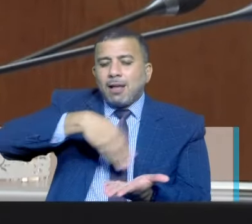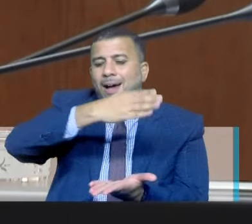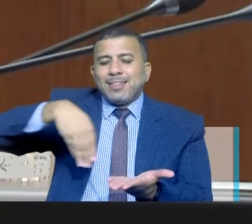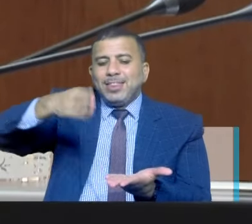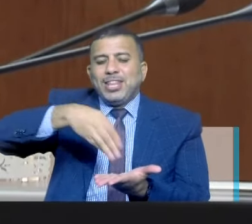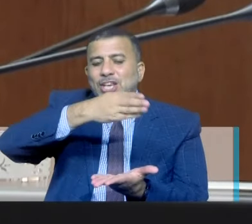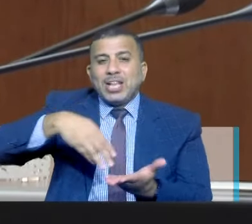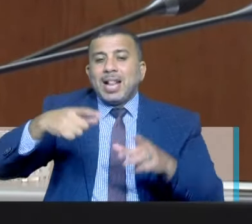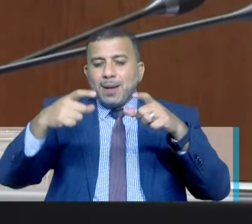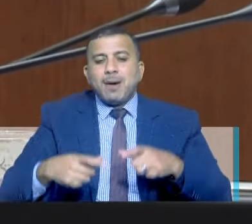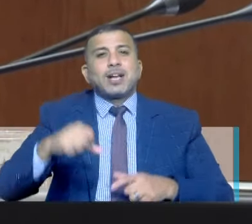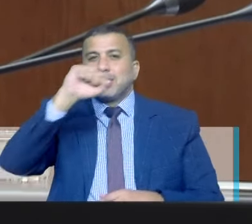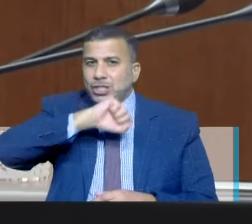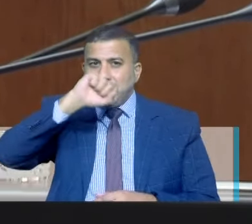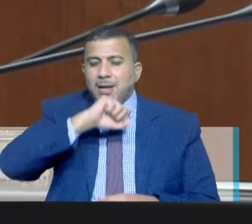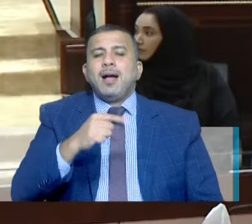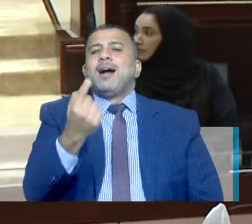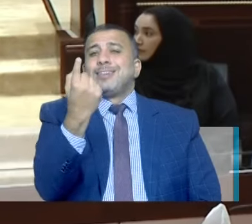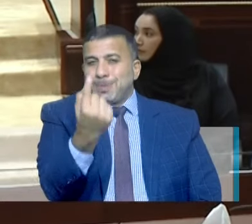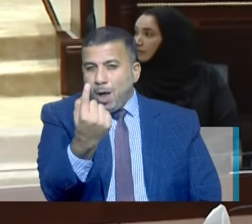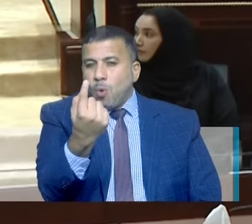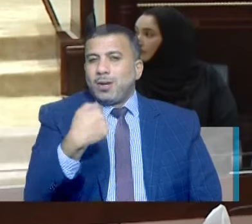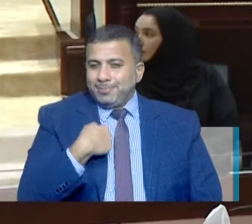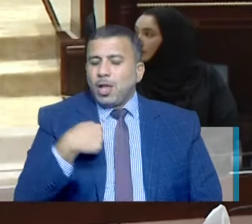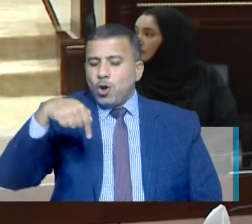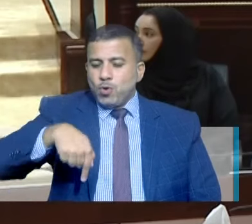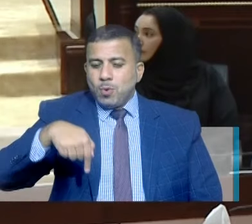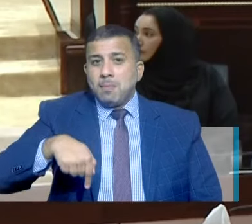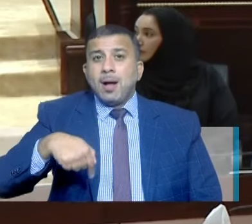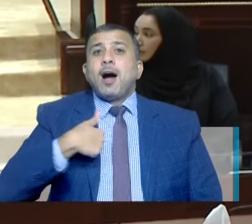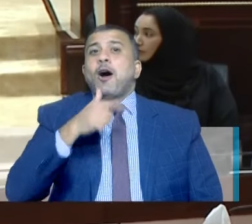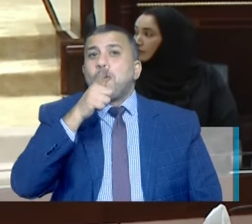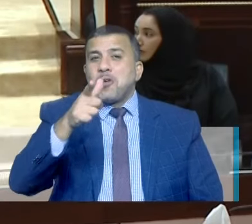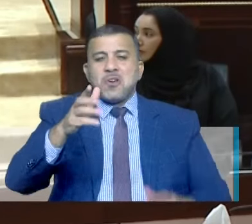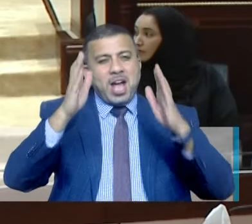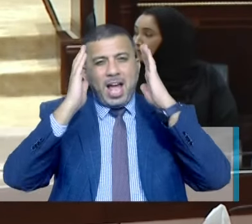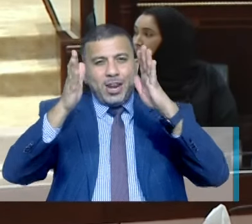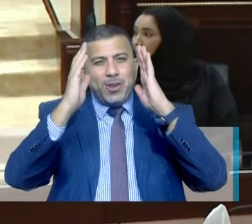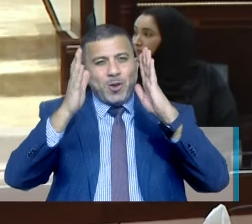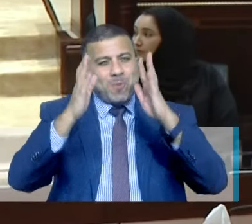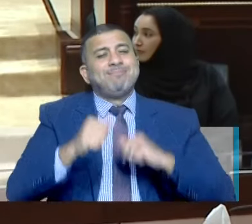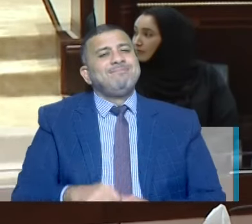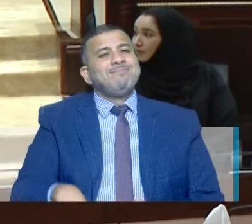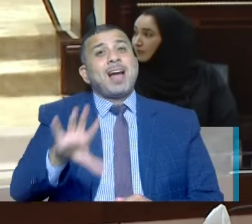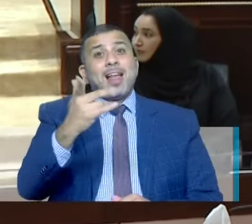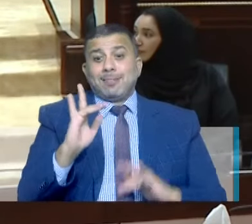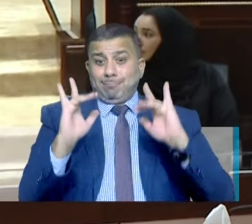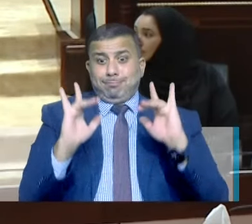الشارقة. فاسمحوا لي اليوم أن أهنيكم، لأن وجودكم على هذه